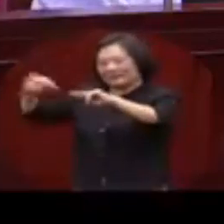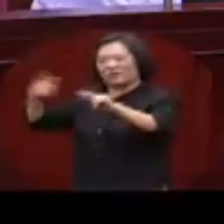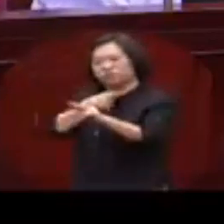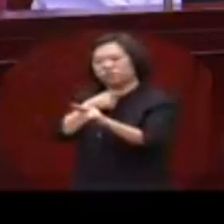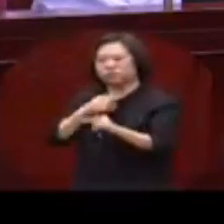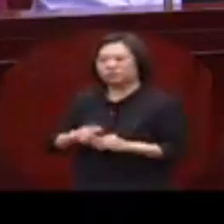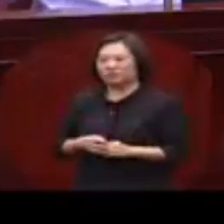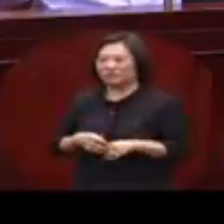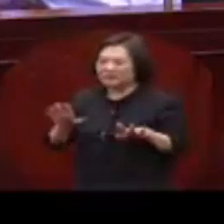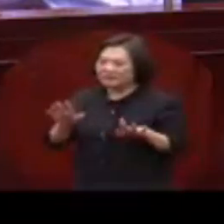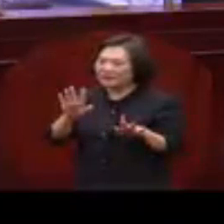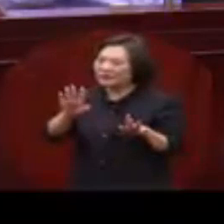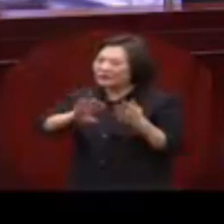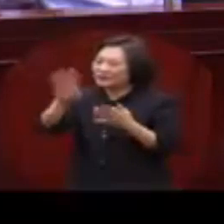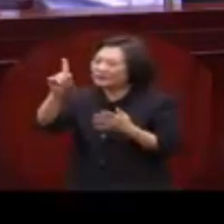种